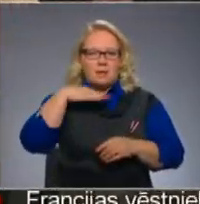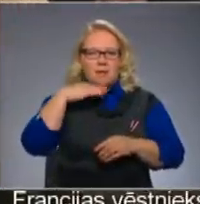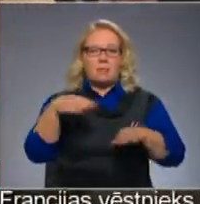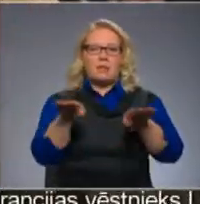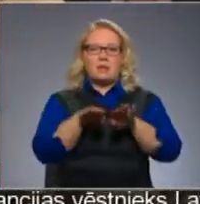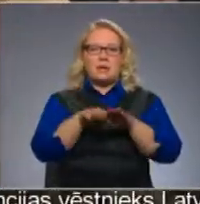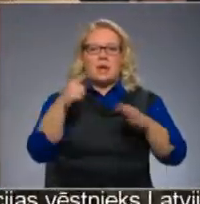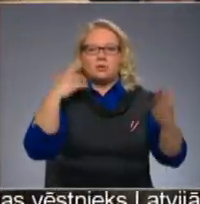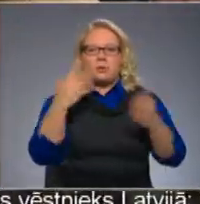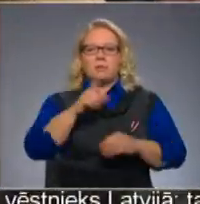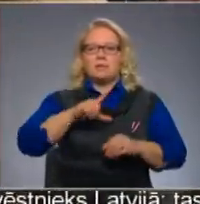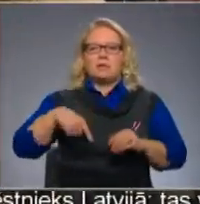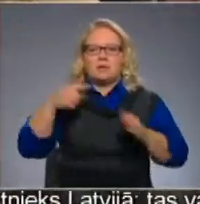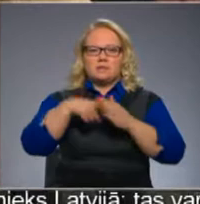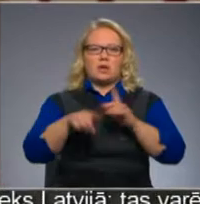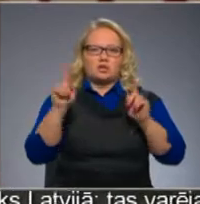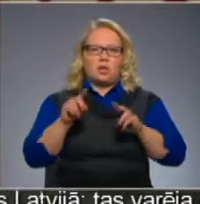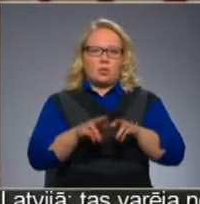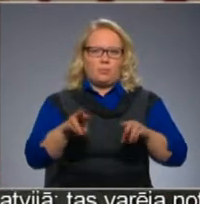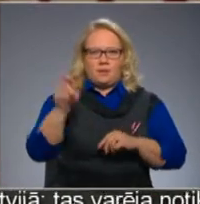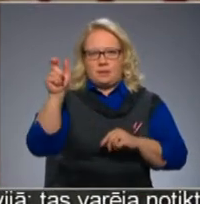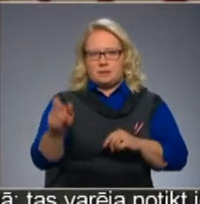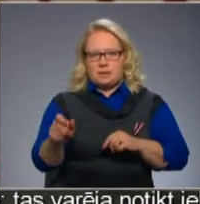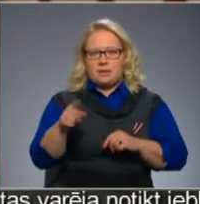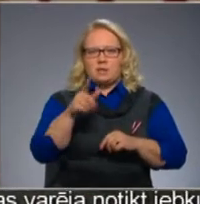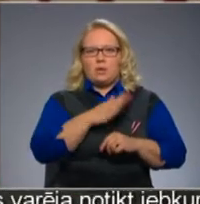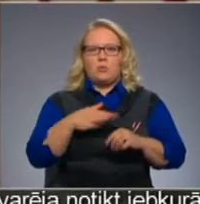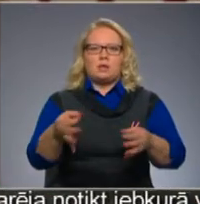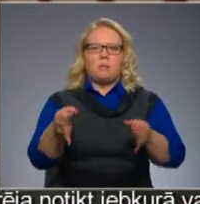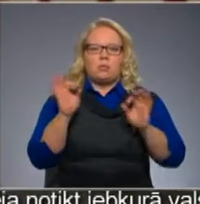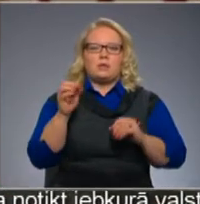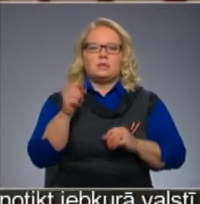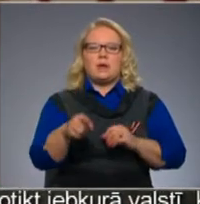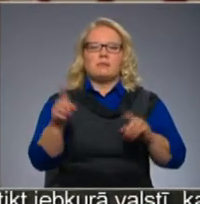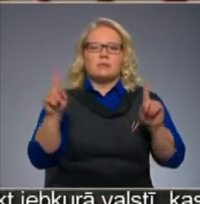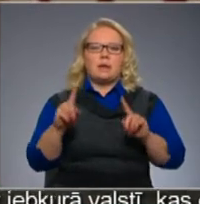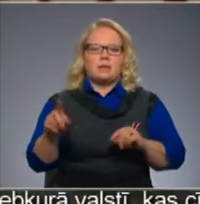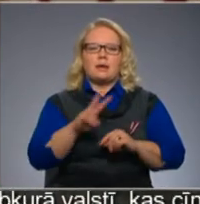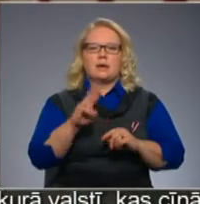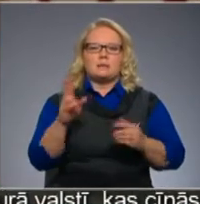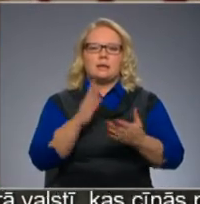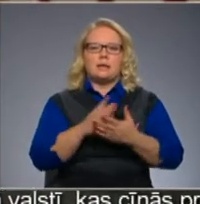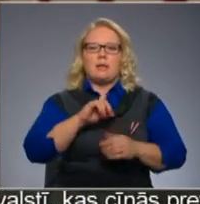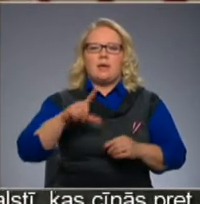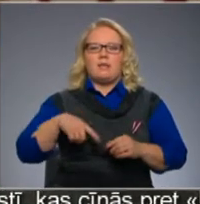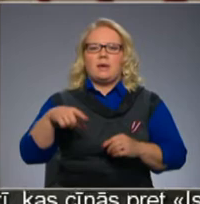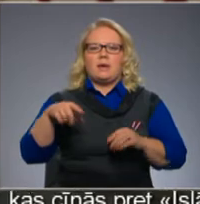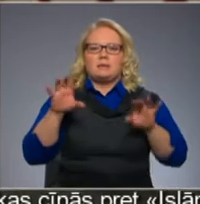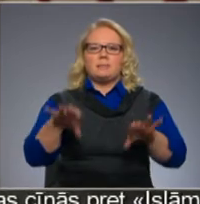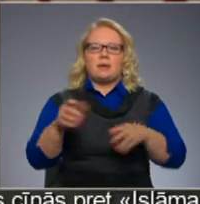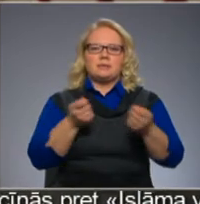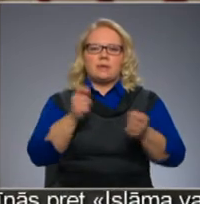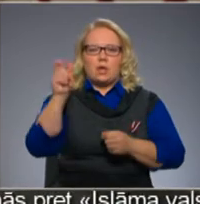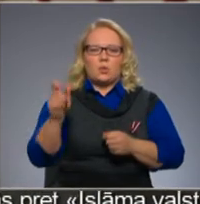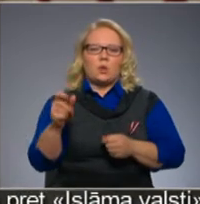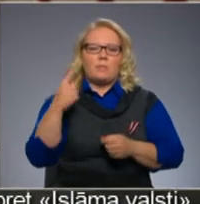Līdzīgās domās ir arī Latvijas iekšlietu ministrs. Kas ir ļoti būtiski, tās ir tās lietas, kas jau tika sākts Latvijas prezidentūrā. Mēs runājam par